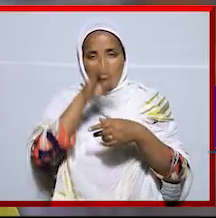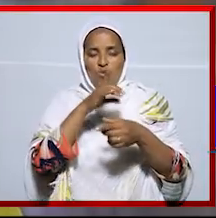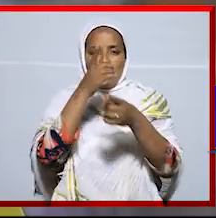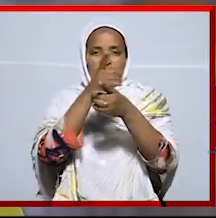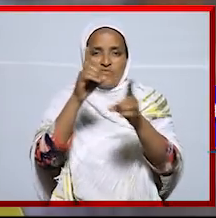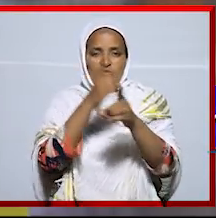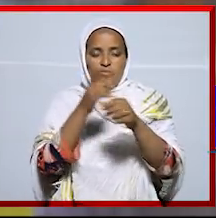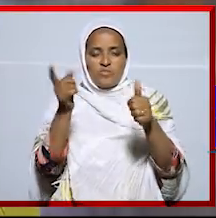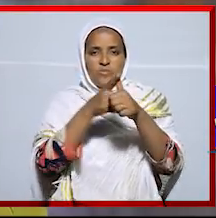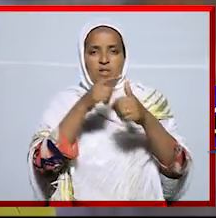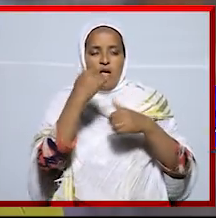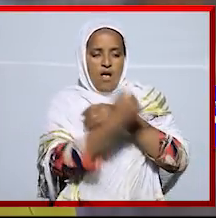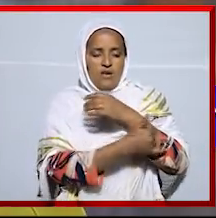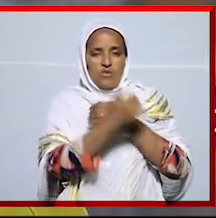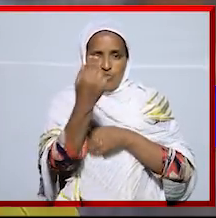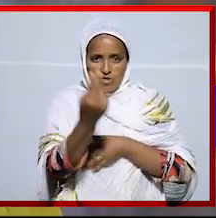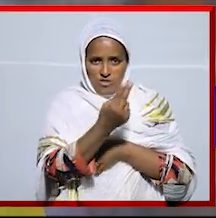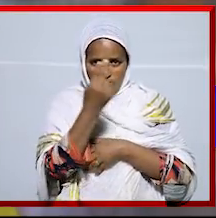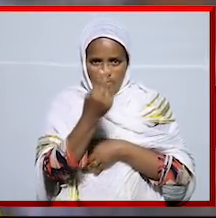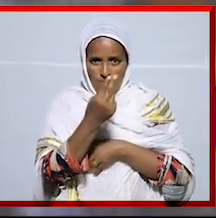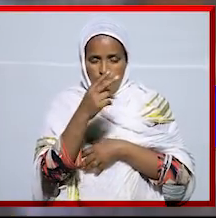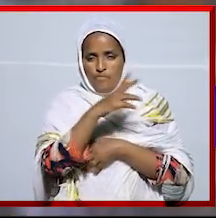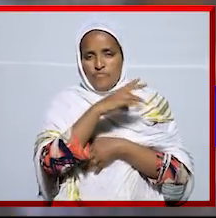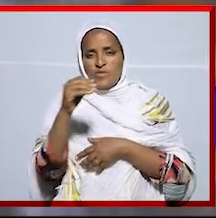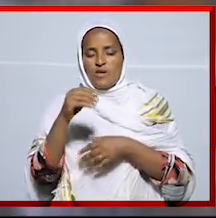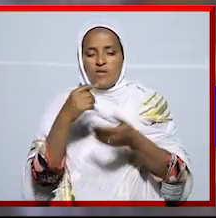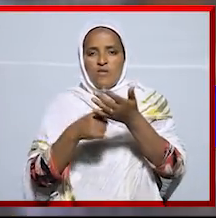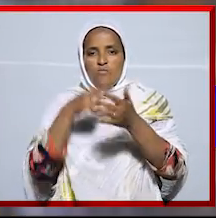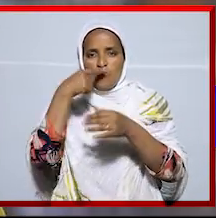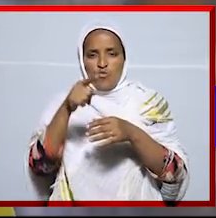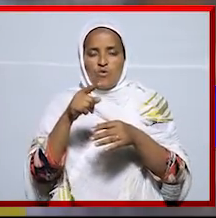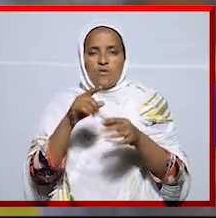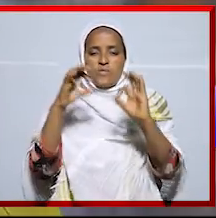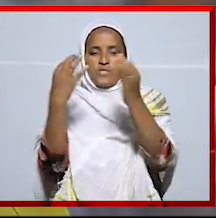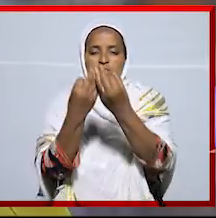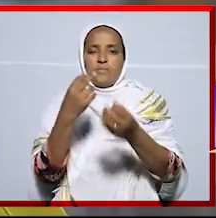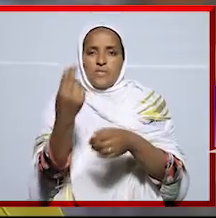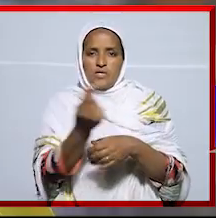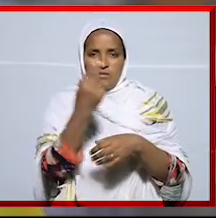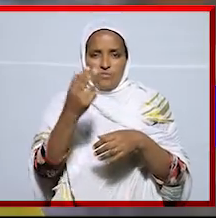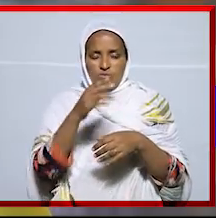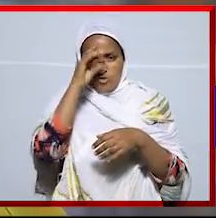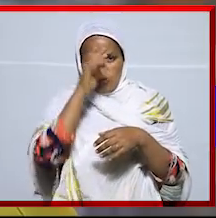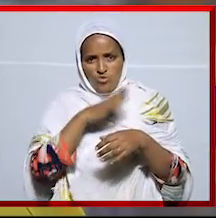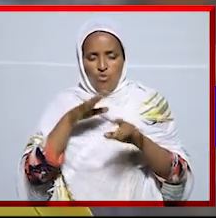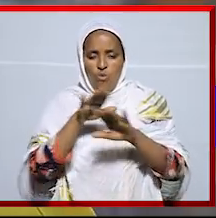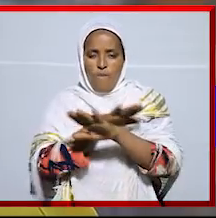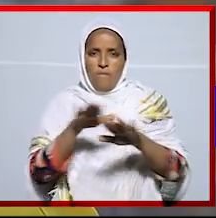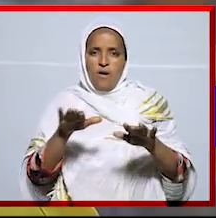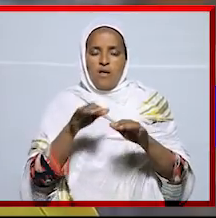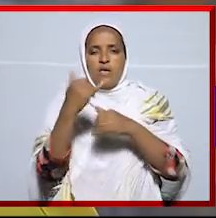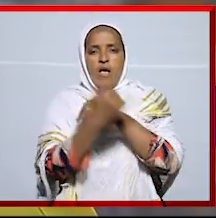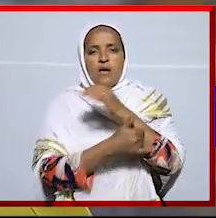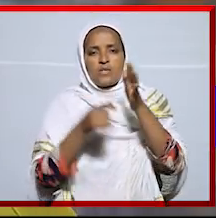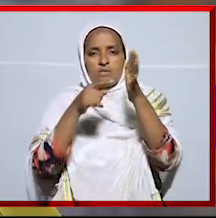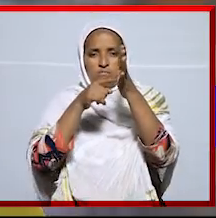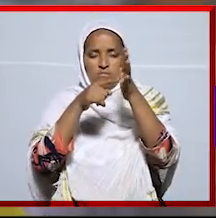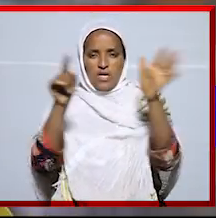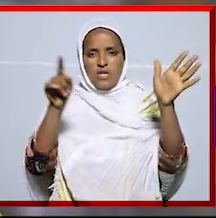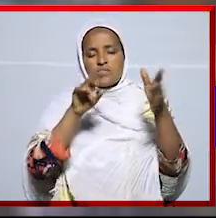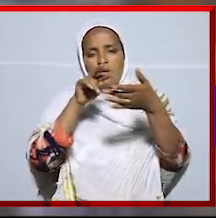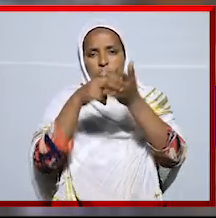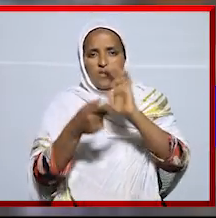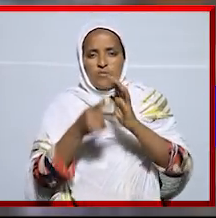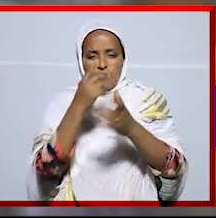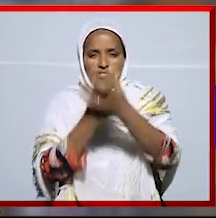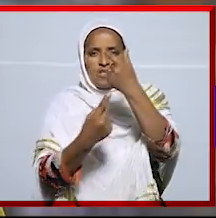ሰው የተፈጠረው መጀመሪያ ሀገሩ ሊጠቅም እና ብሎም ቤተሰቦቹ ሊጠቅም እና ሰው በቃ የሀገር መገለጫ ነው።